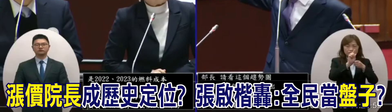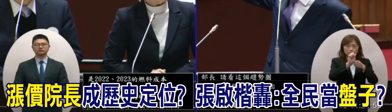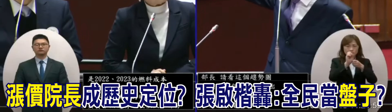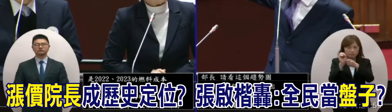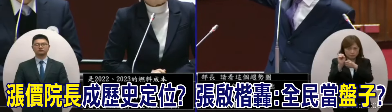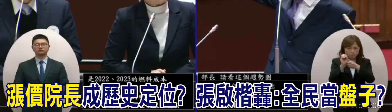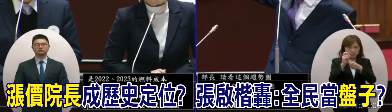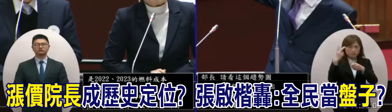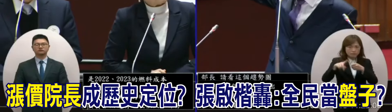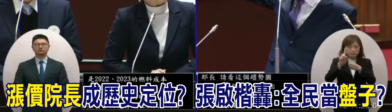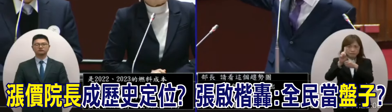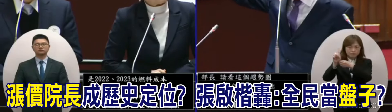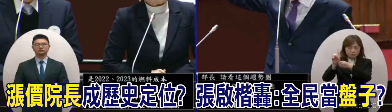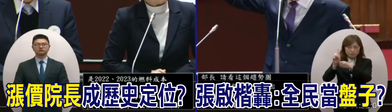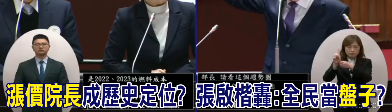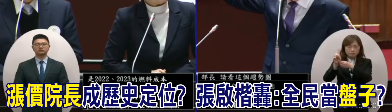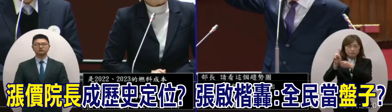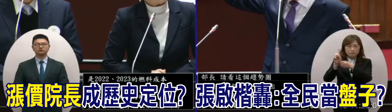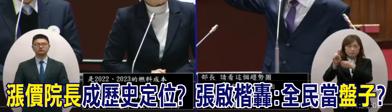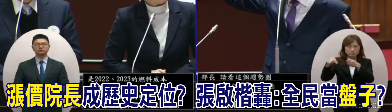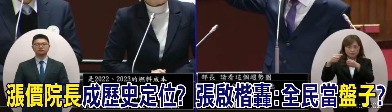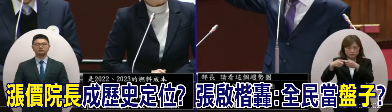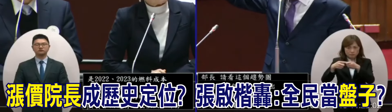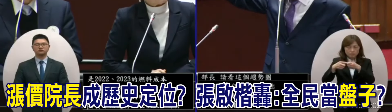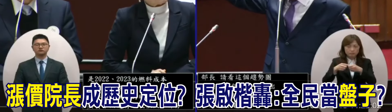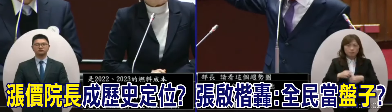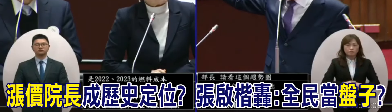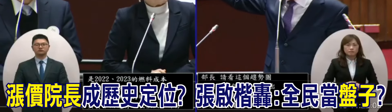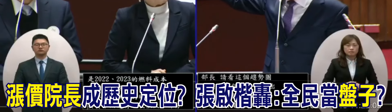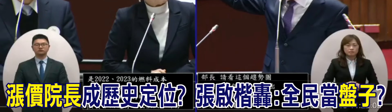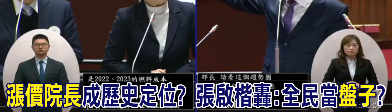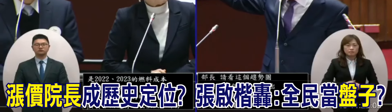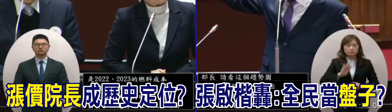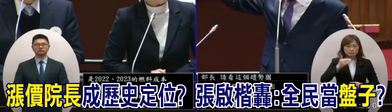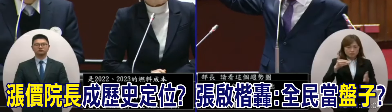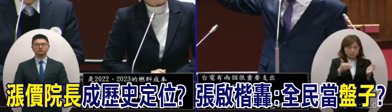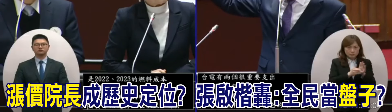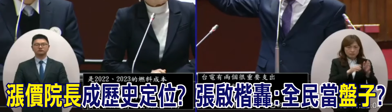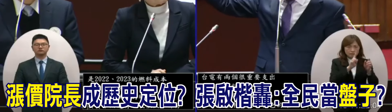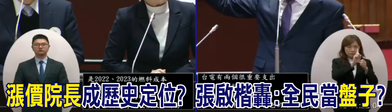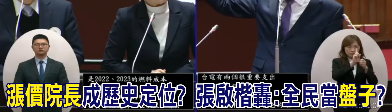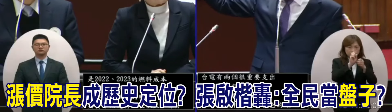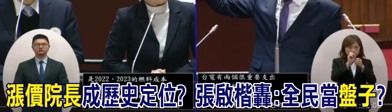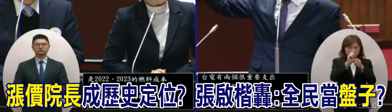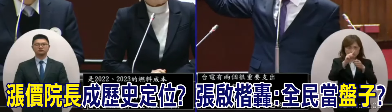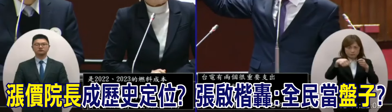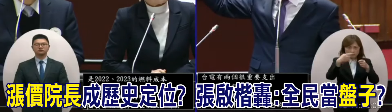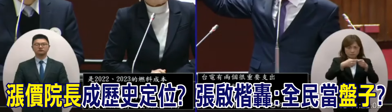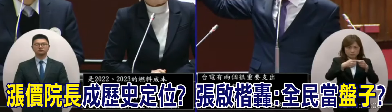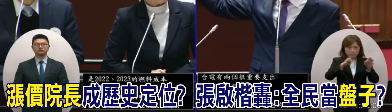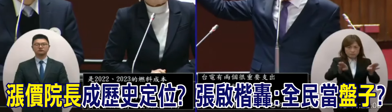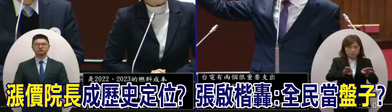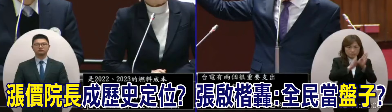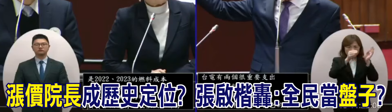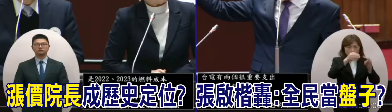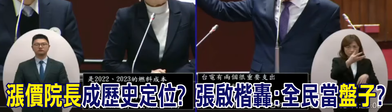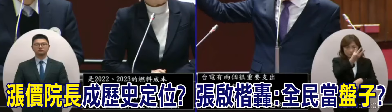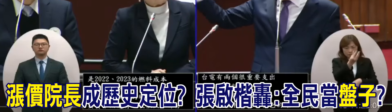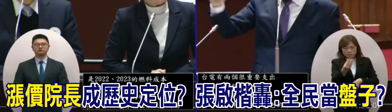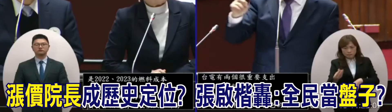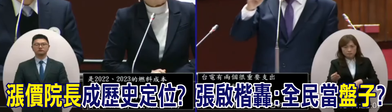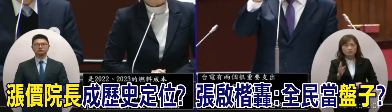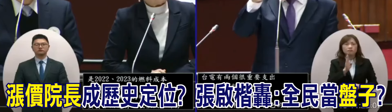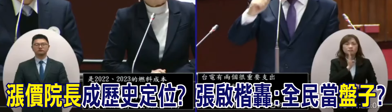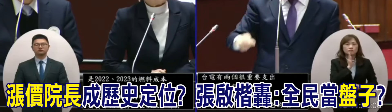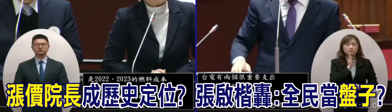是在110年的时候它就停住了，往下走喽，不是像你讲的一直在往上走。